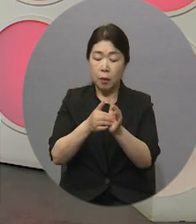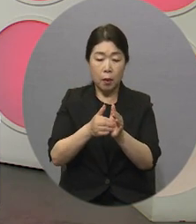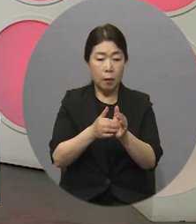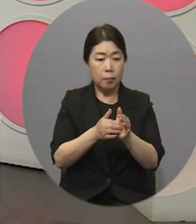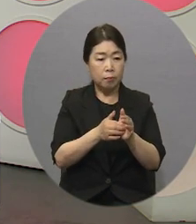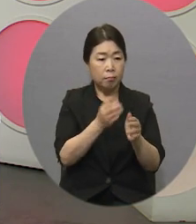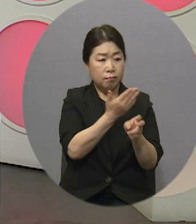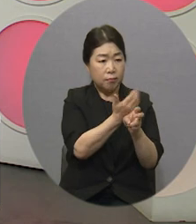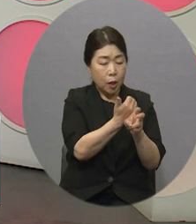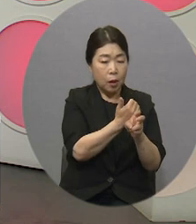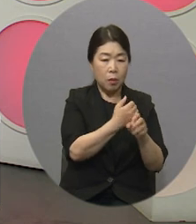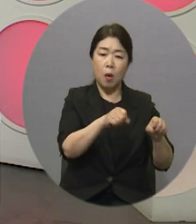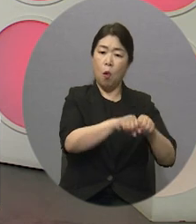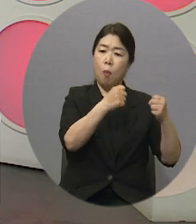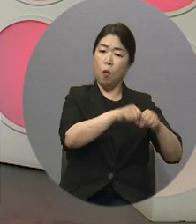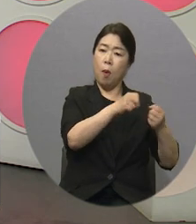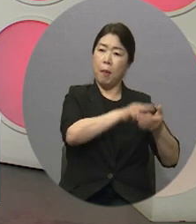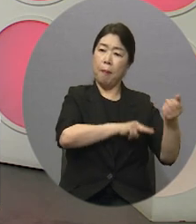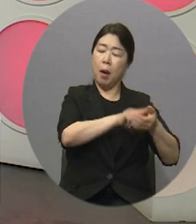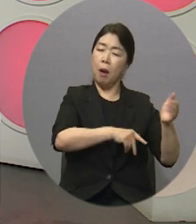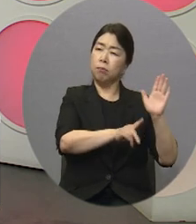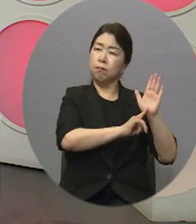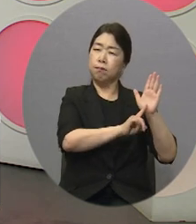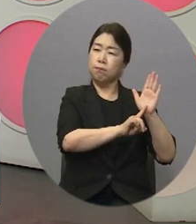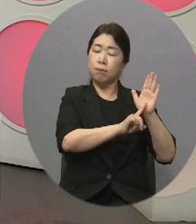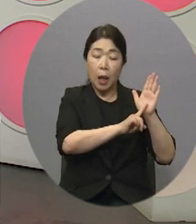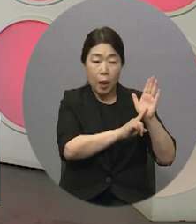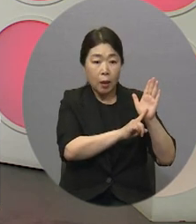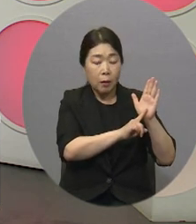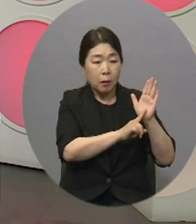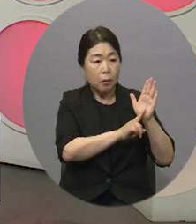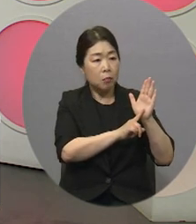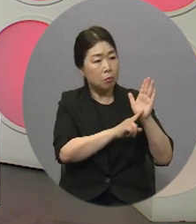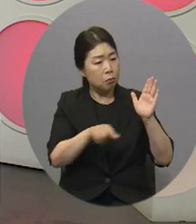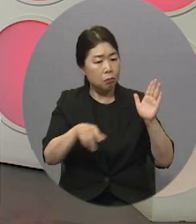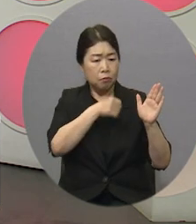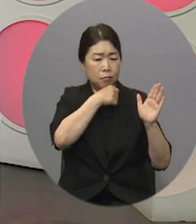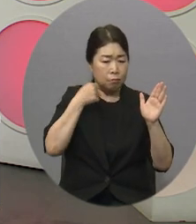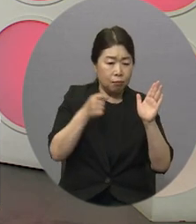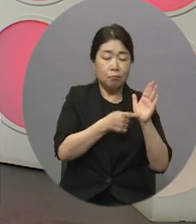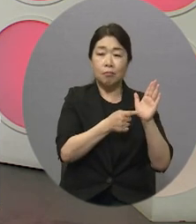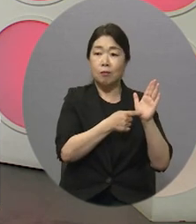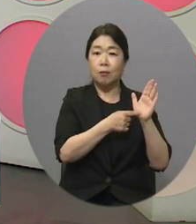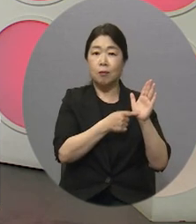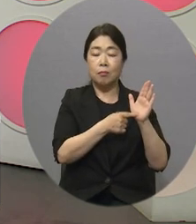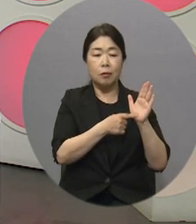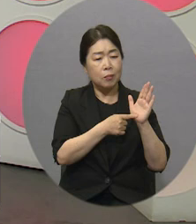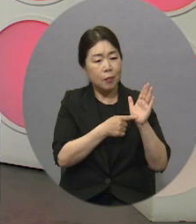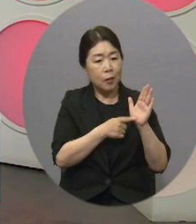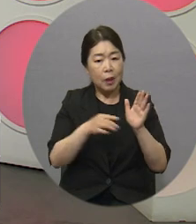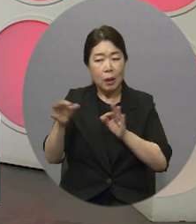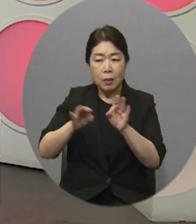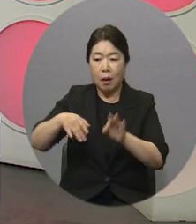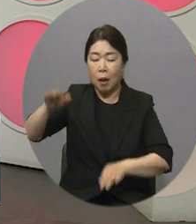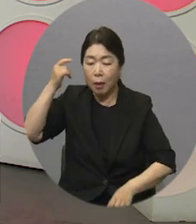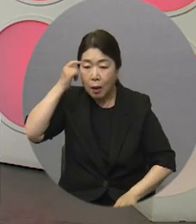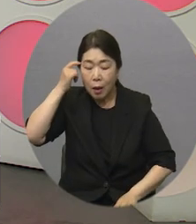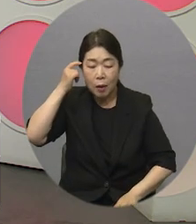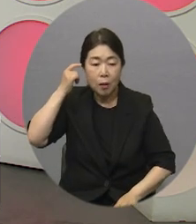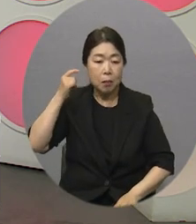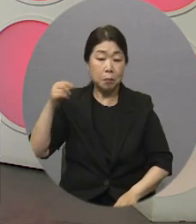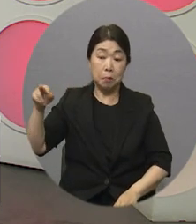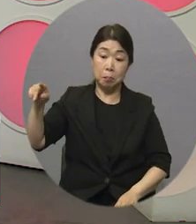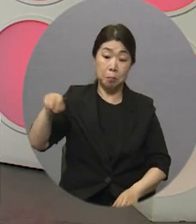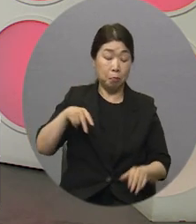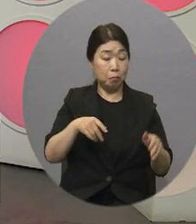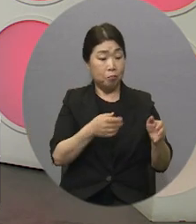자, 고구마요. 고구마. 맛 좋은 고구마. 마침 시장에 가려던 참이라